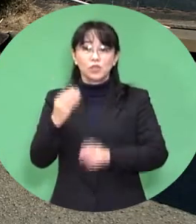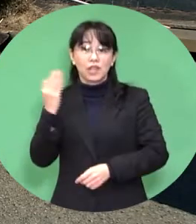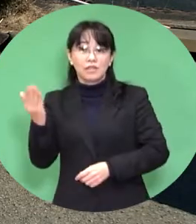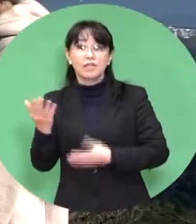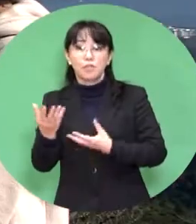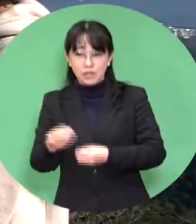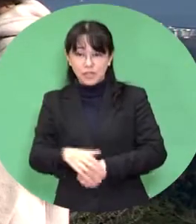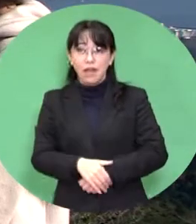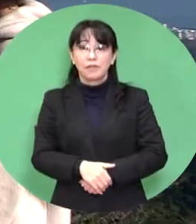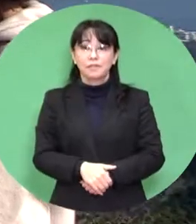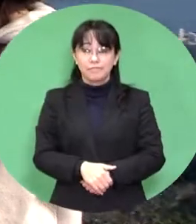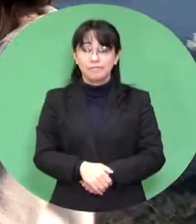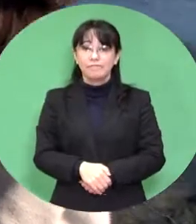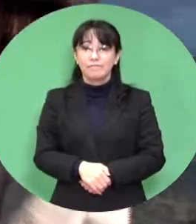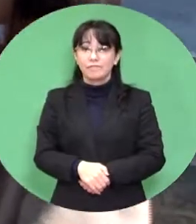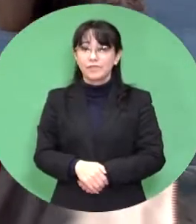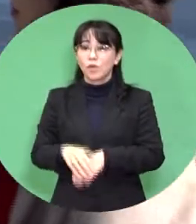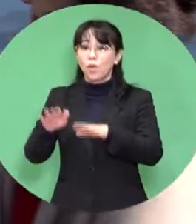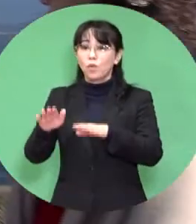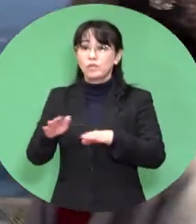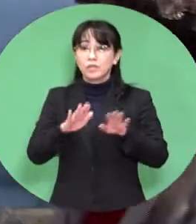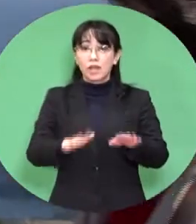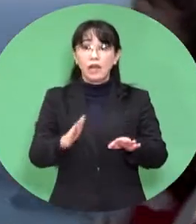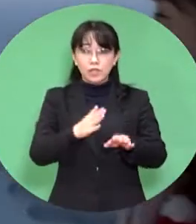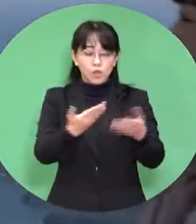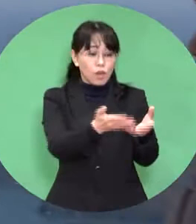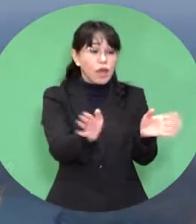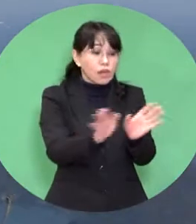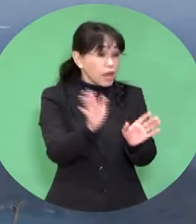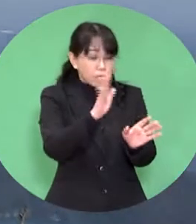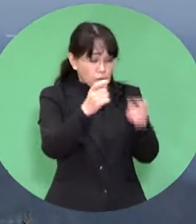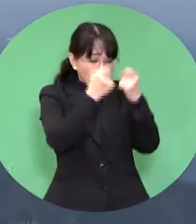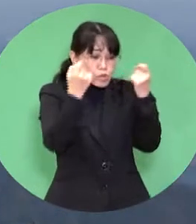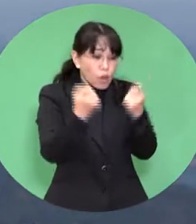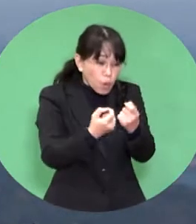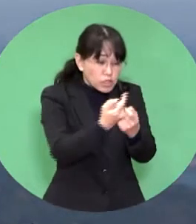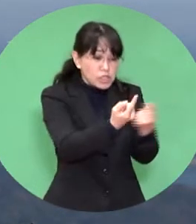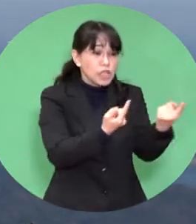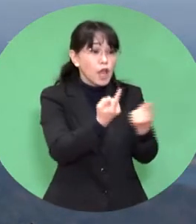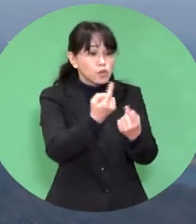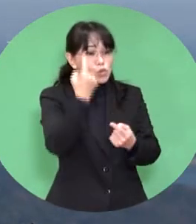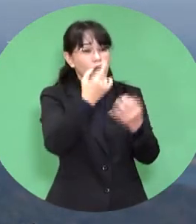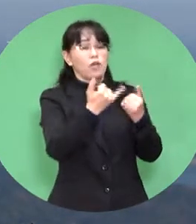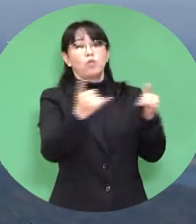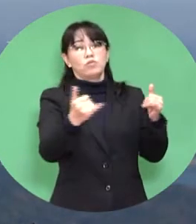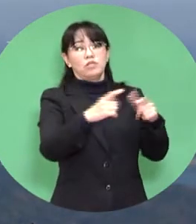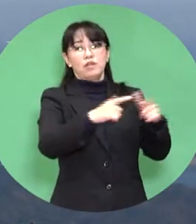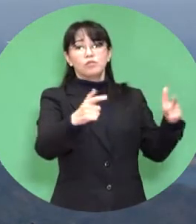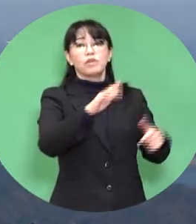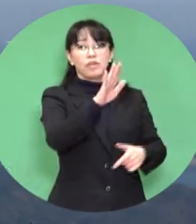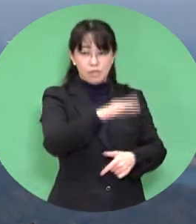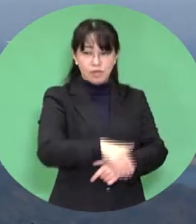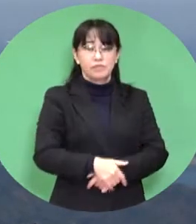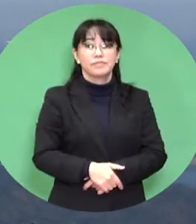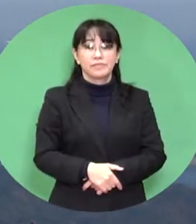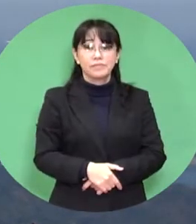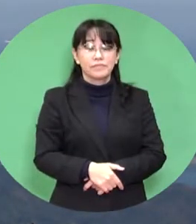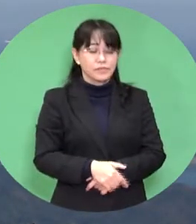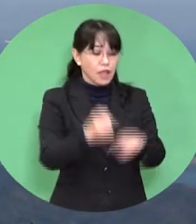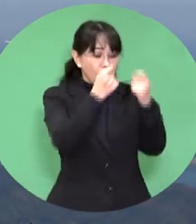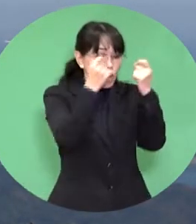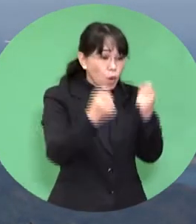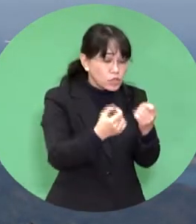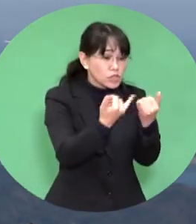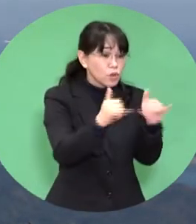。最近団体ではなく個人で日本にいらっしゃる外国人旅行者が増えています。個人の旅行